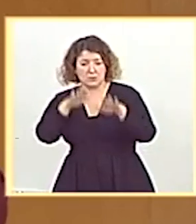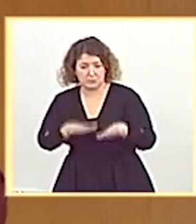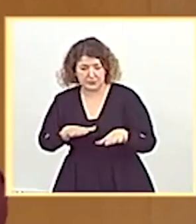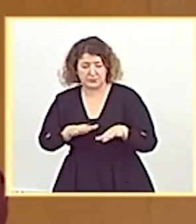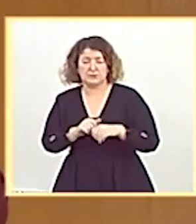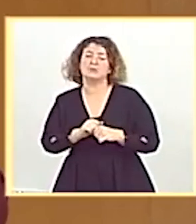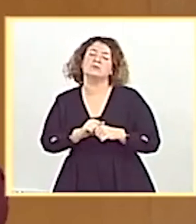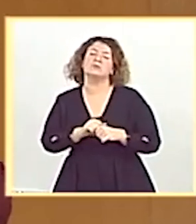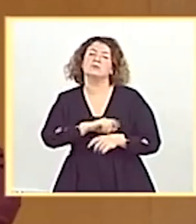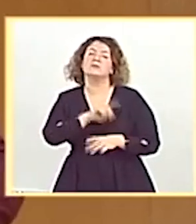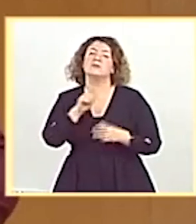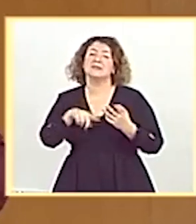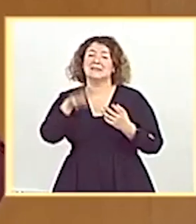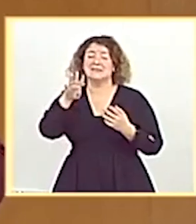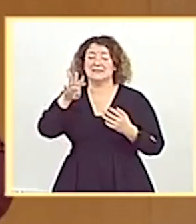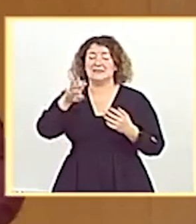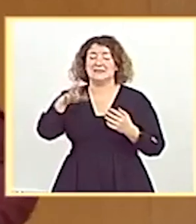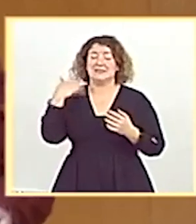sucs naturals.